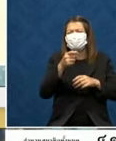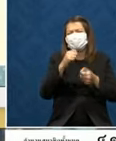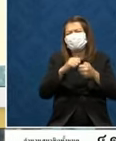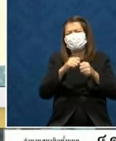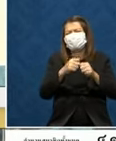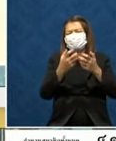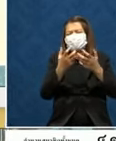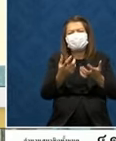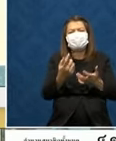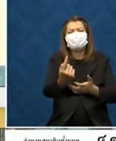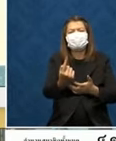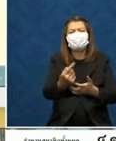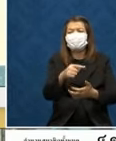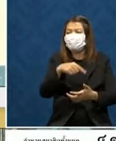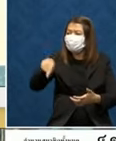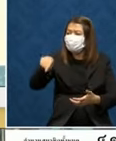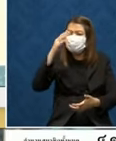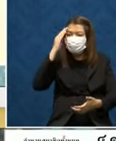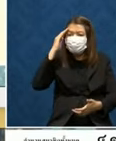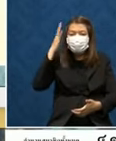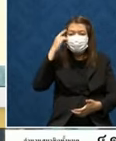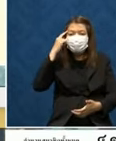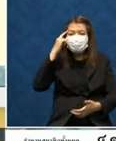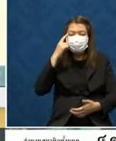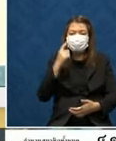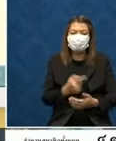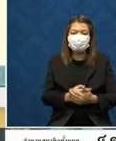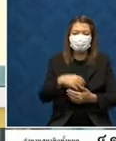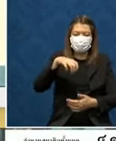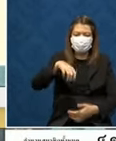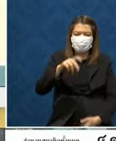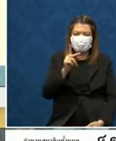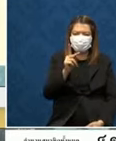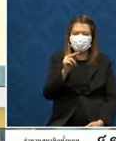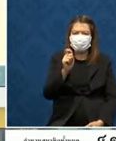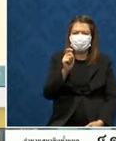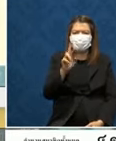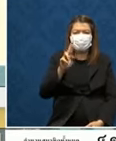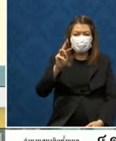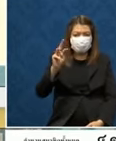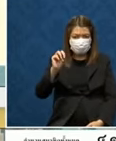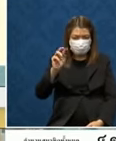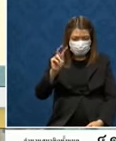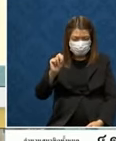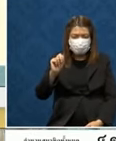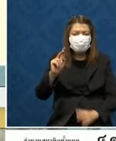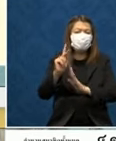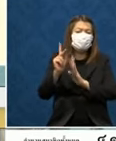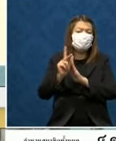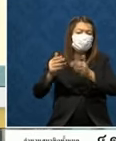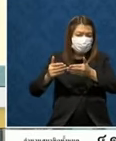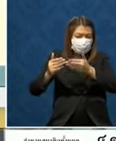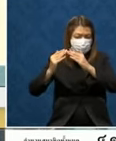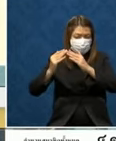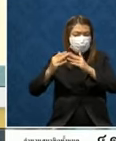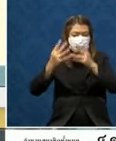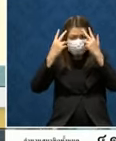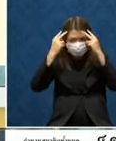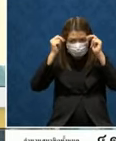เดียวหรือหลายคนผมก็ไม่ทราบเหมือนกันกลนนี่เป็นหน่วยงานจัดตั้งขึ้นมาด้วยภายใต้กฎหมายแล้วก็มีนายก